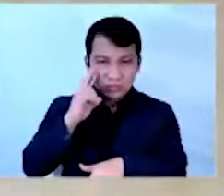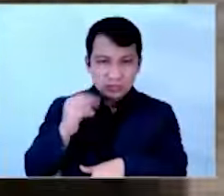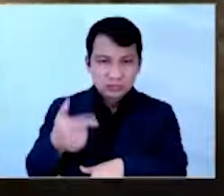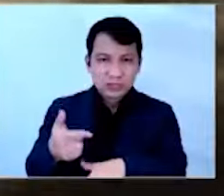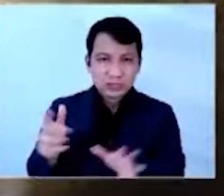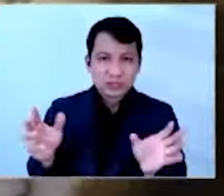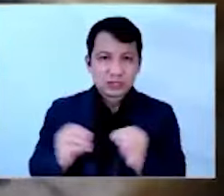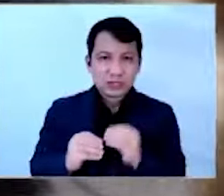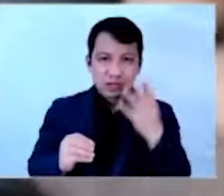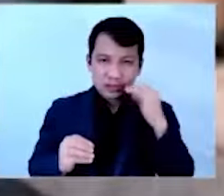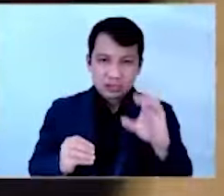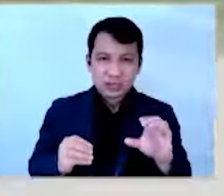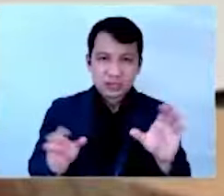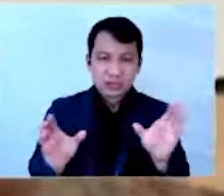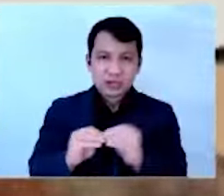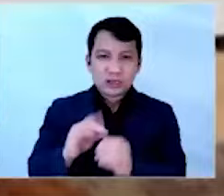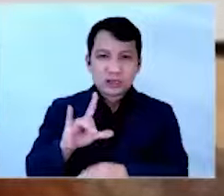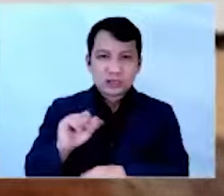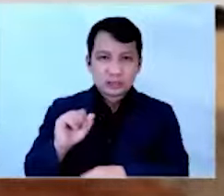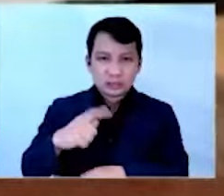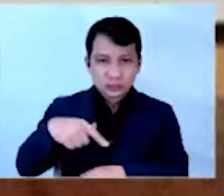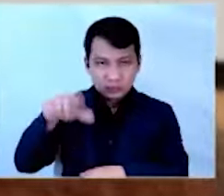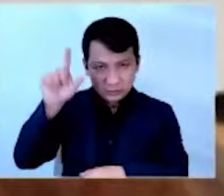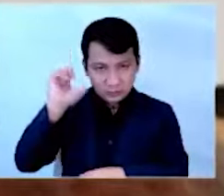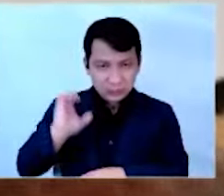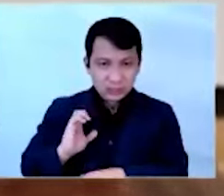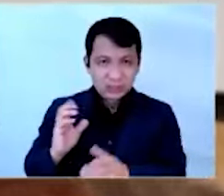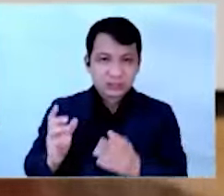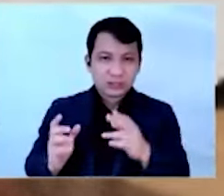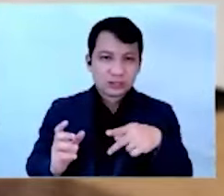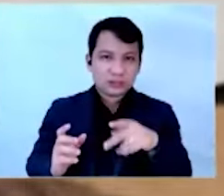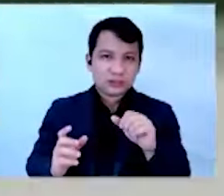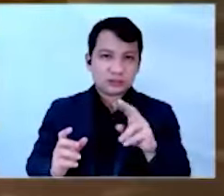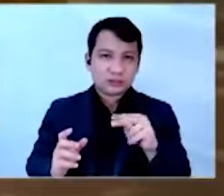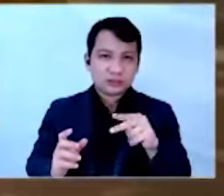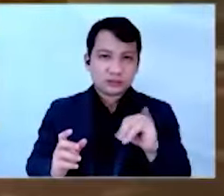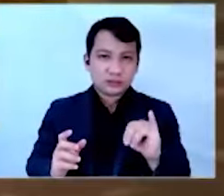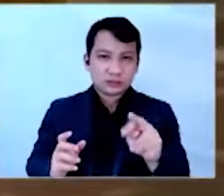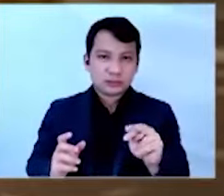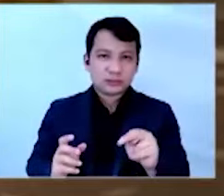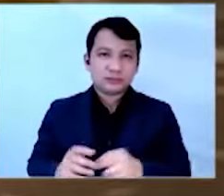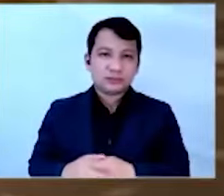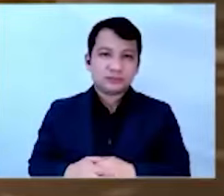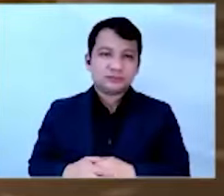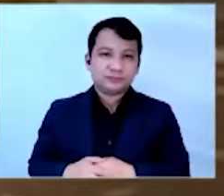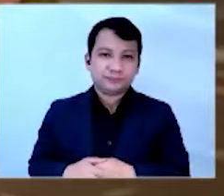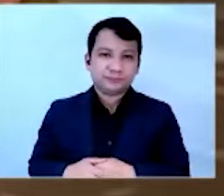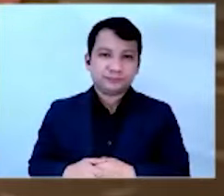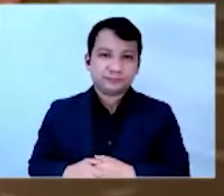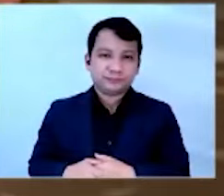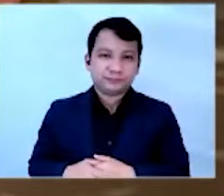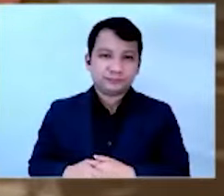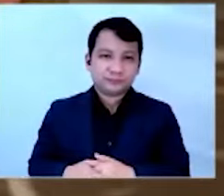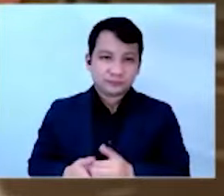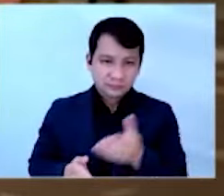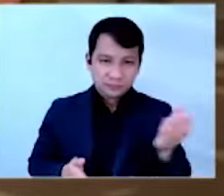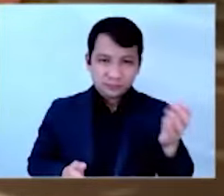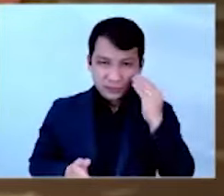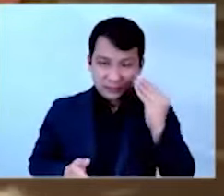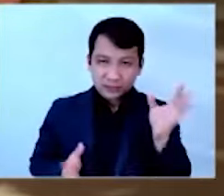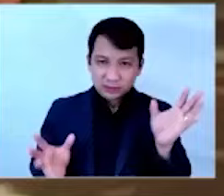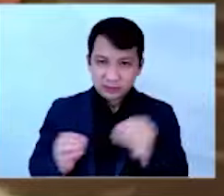Coon, Exotic Long Hair, at syempre, ating Puspin. Okay, nandito tayo sa Tabby Town at kasama ko na nga